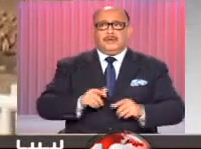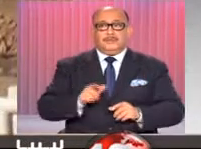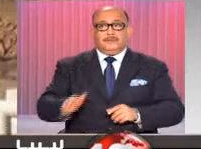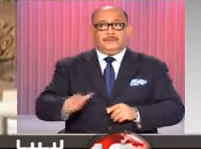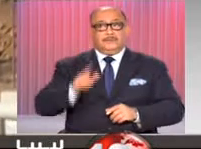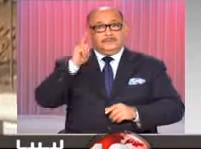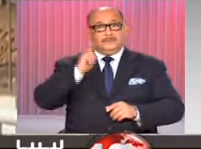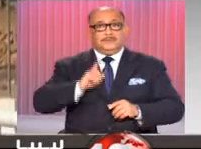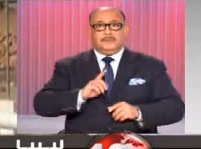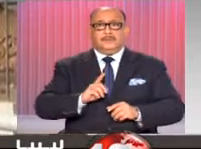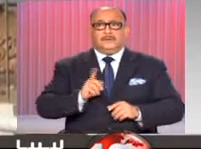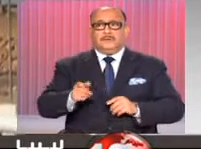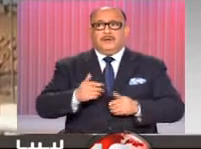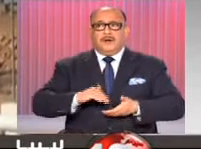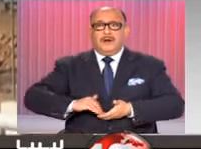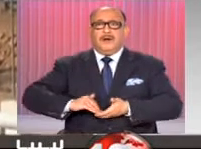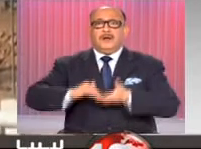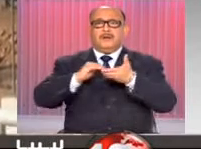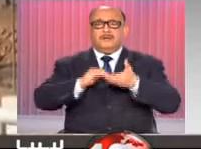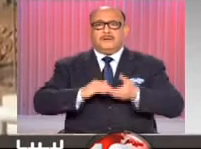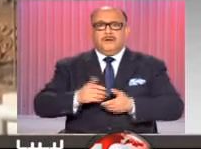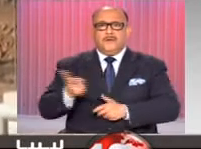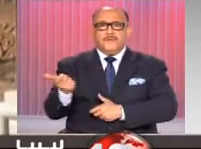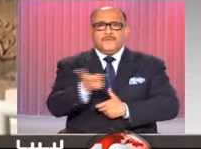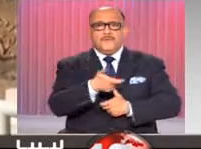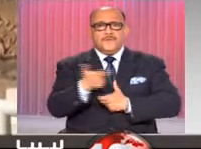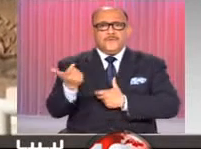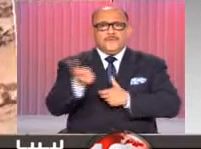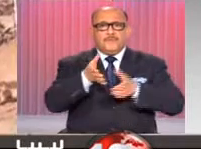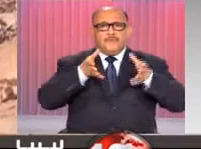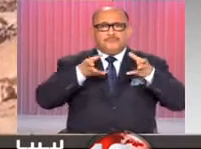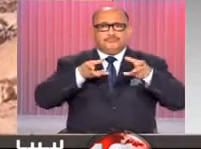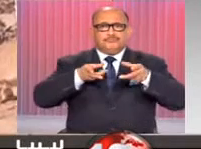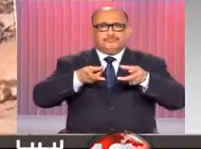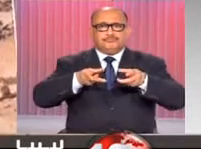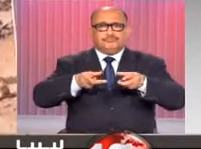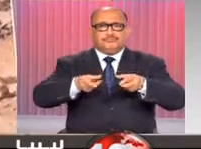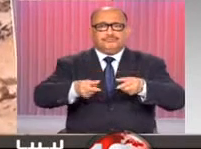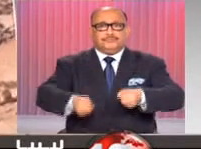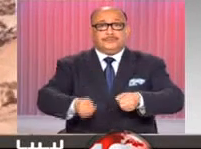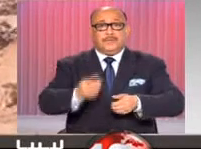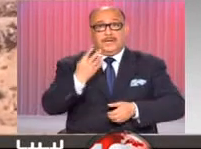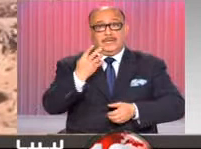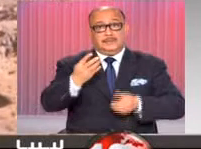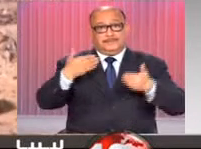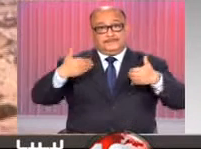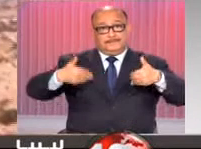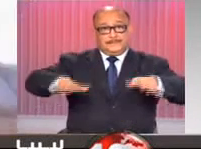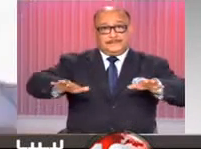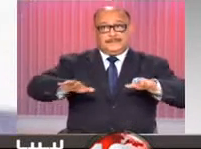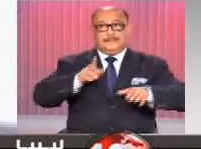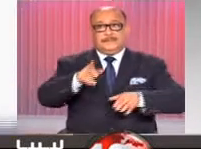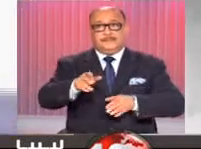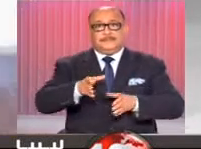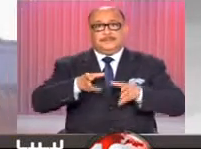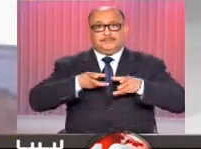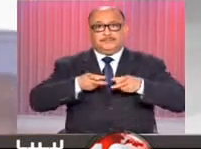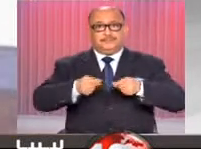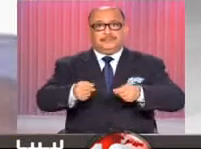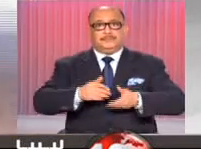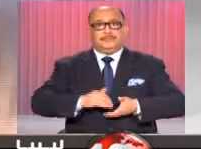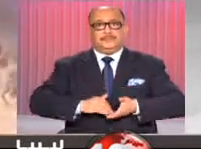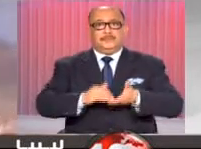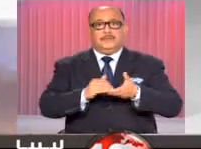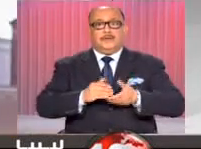أكبر مرافق النفط الليبية التي اندلعت فيها النيران تباعا بعد استهداف أحدها خلال هجوم شنته